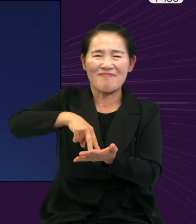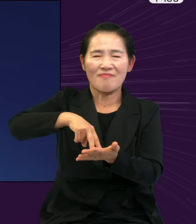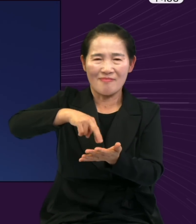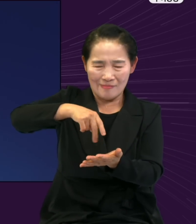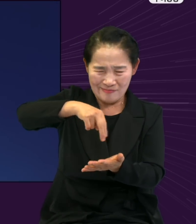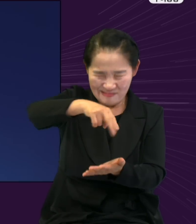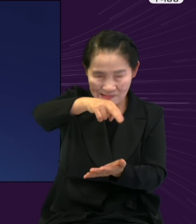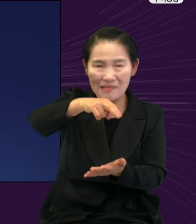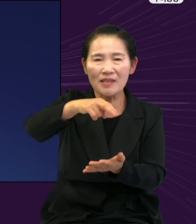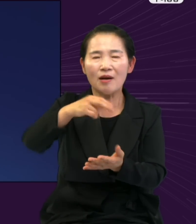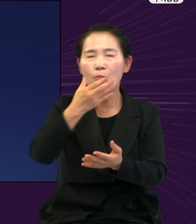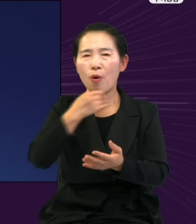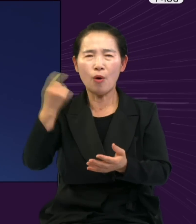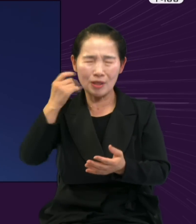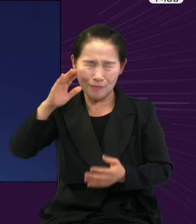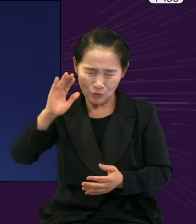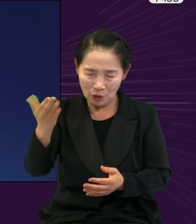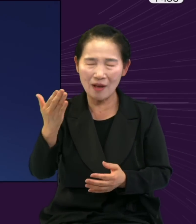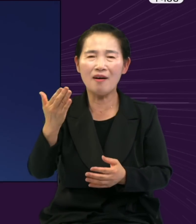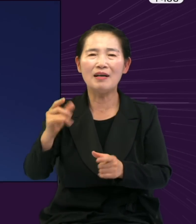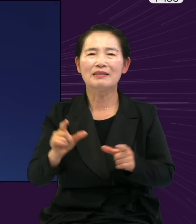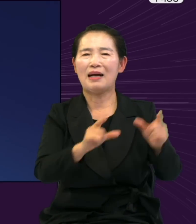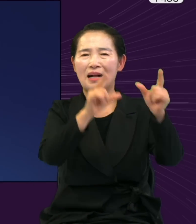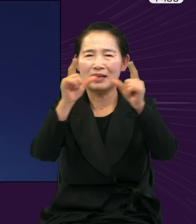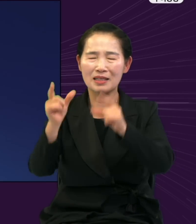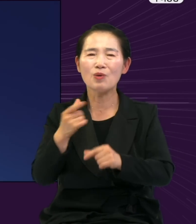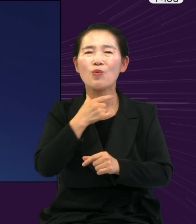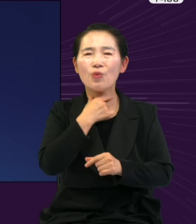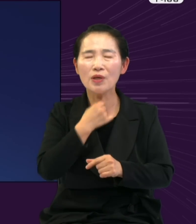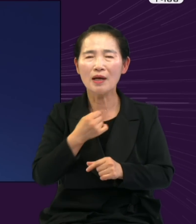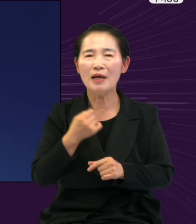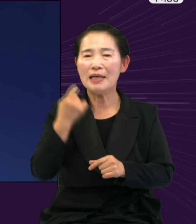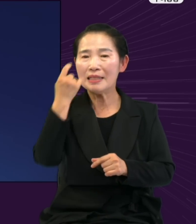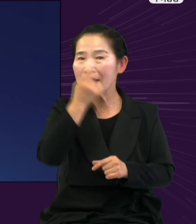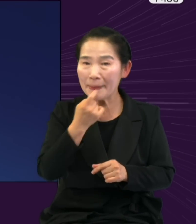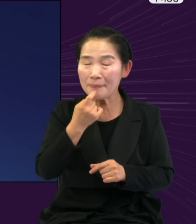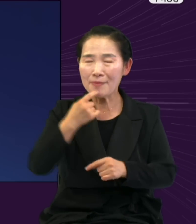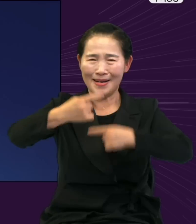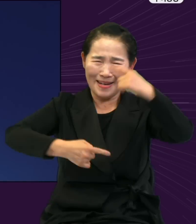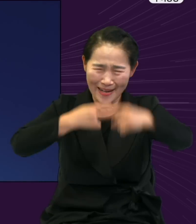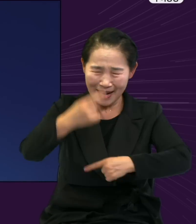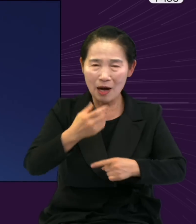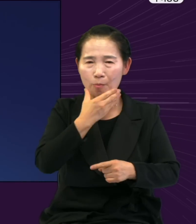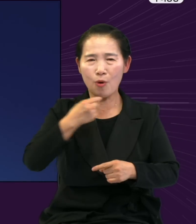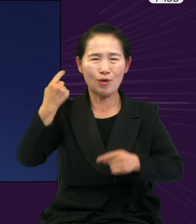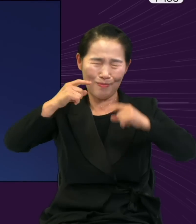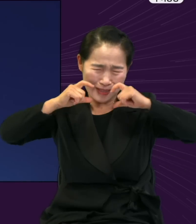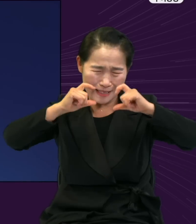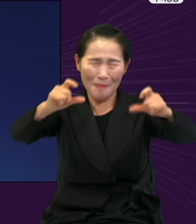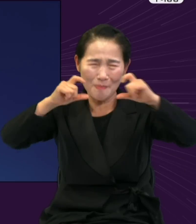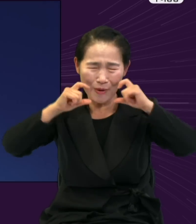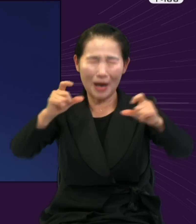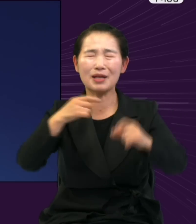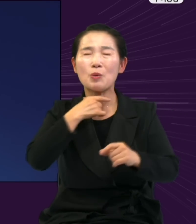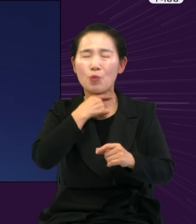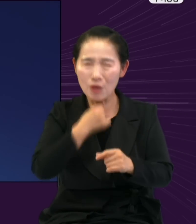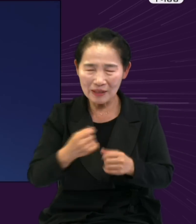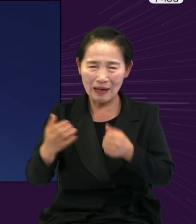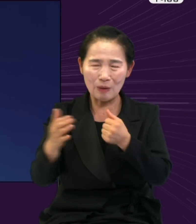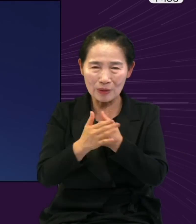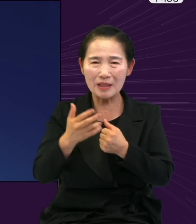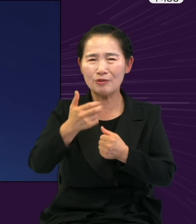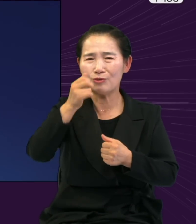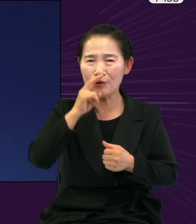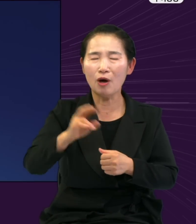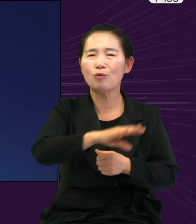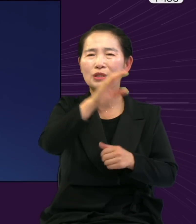하여 주시옵소서. 이 복음을 입을 열어 선포하는 우리가 되기를 간절히 소망하옵나니 주여, 우리를 사용하여